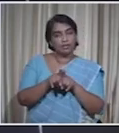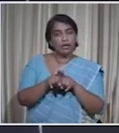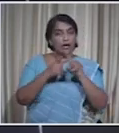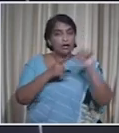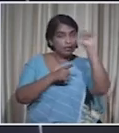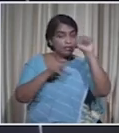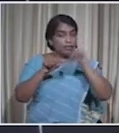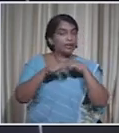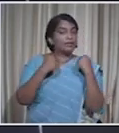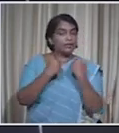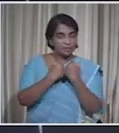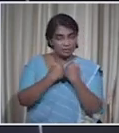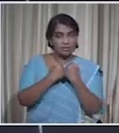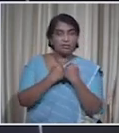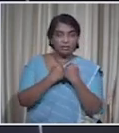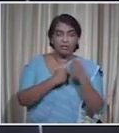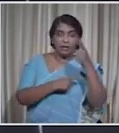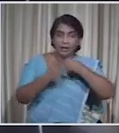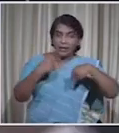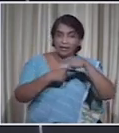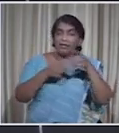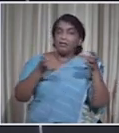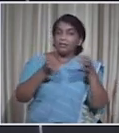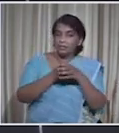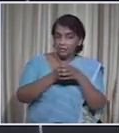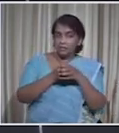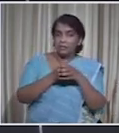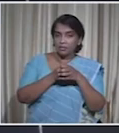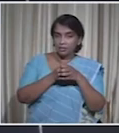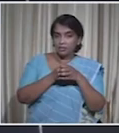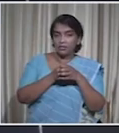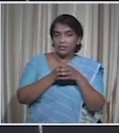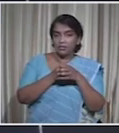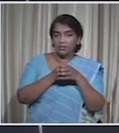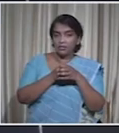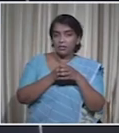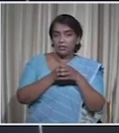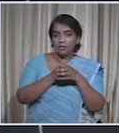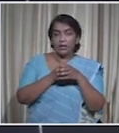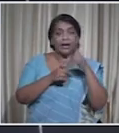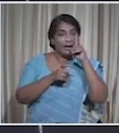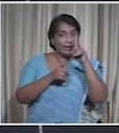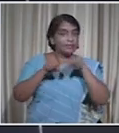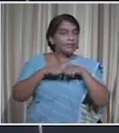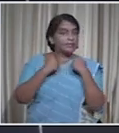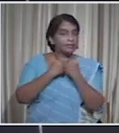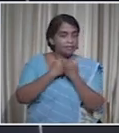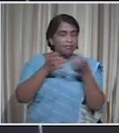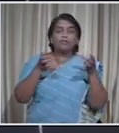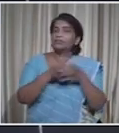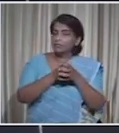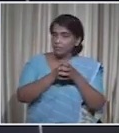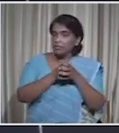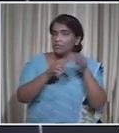යුරෝපීය සංගමය සමග එක සංවිධානය කන්සෝටියම් වන් කන්සෝටියම් to assist this